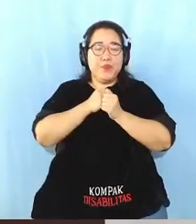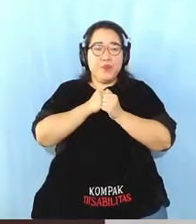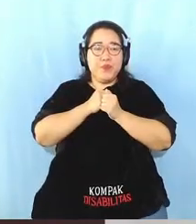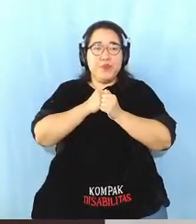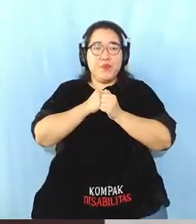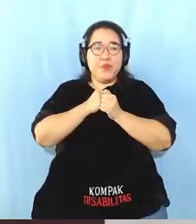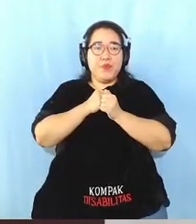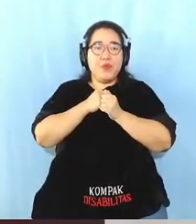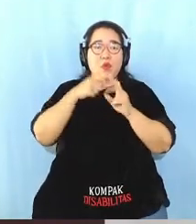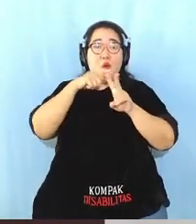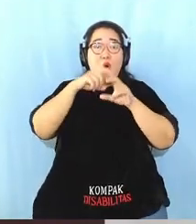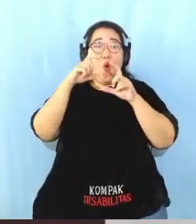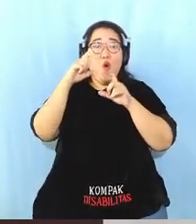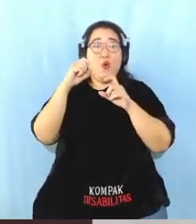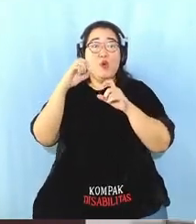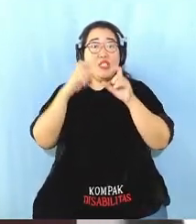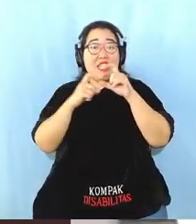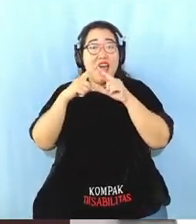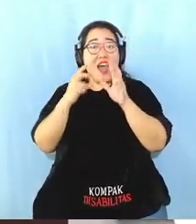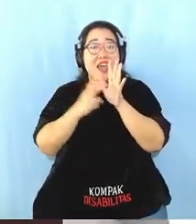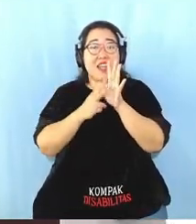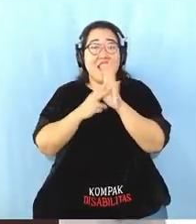Hosana Putra Daud.